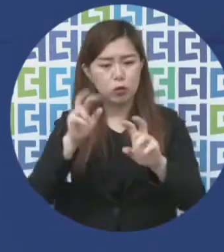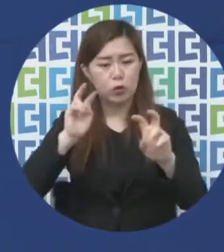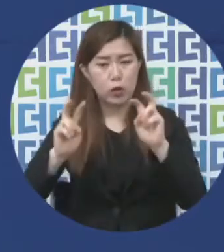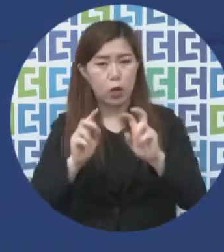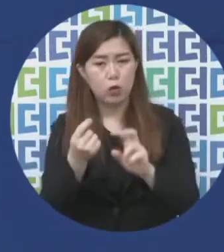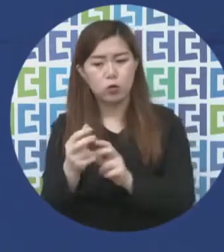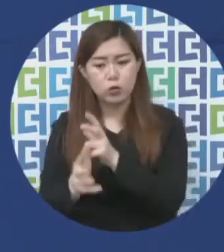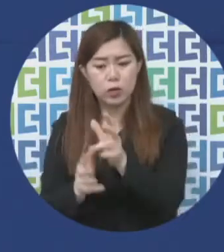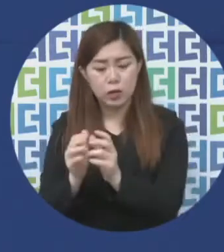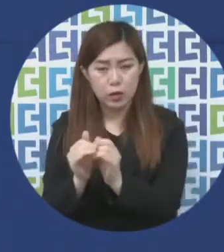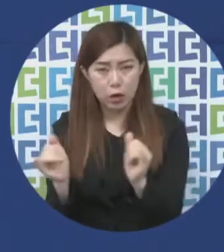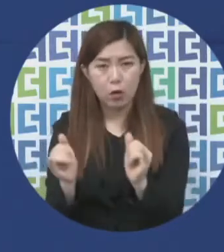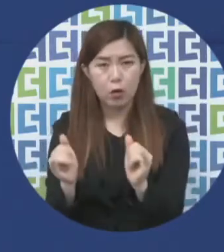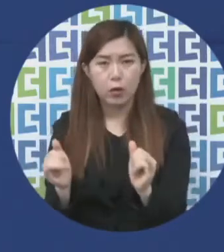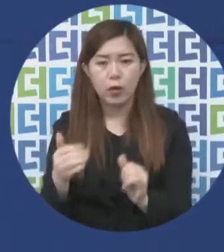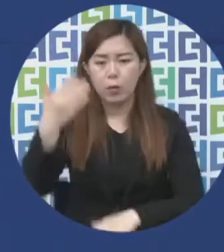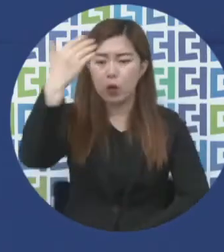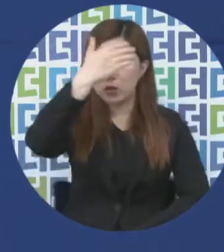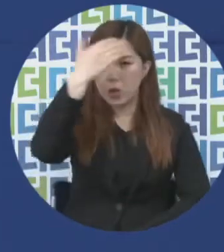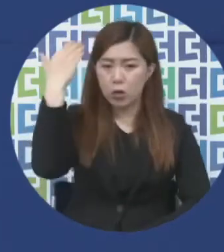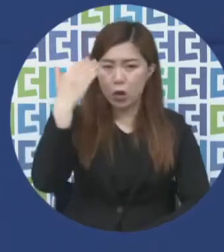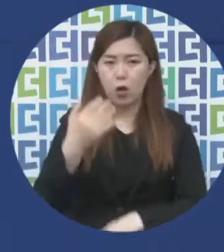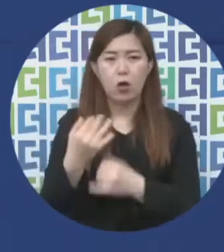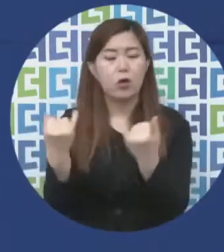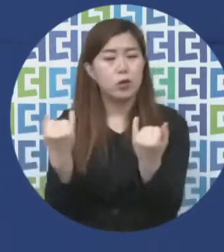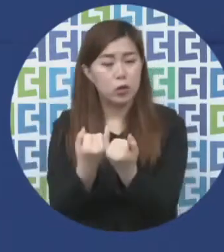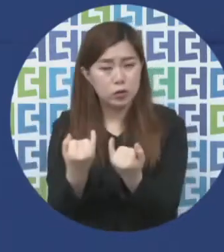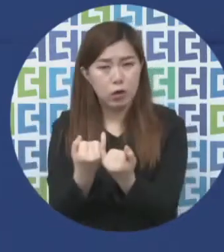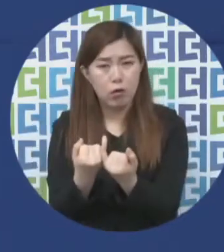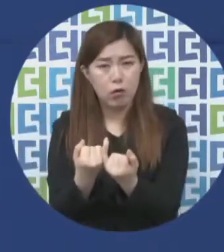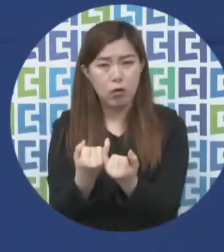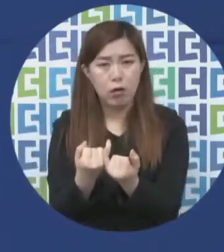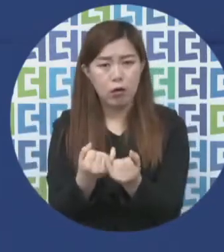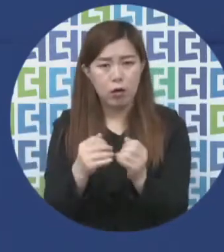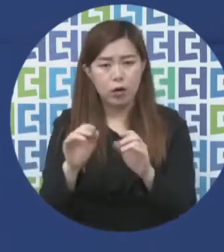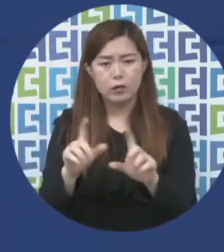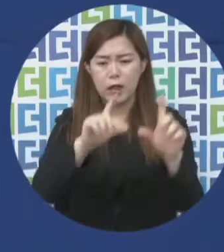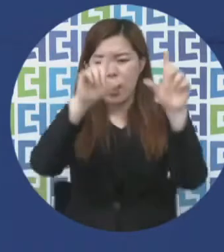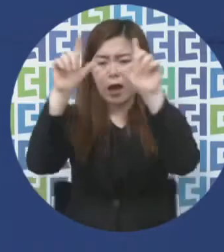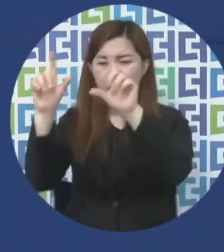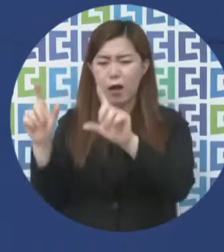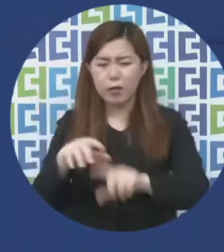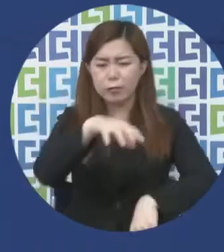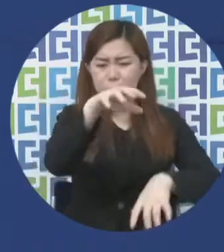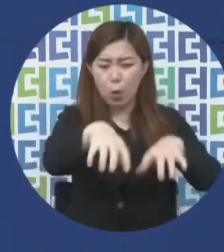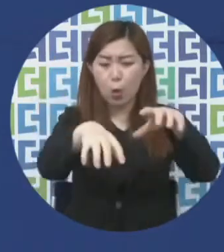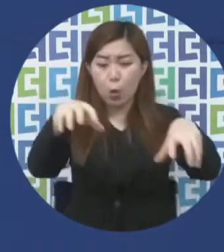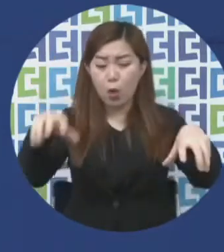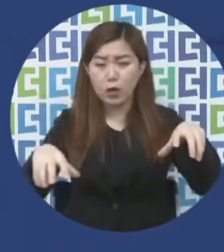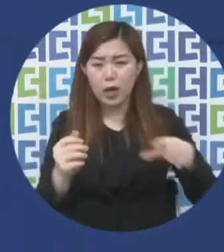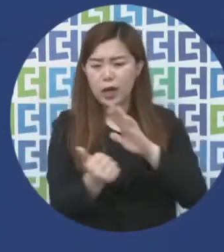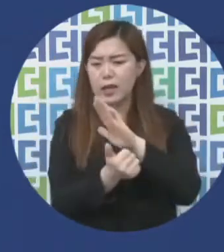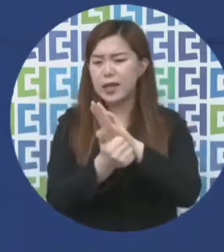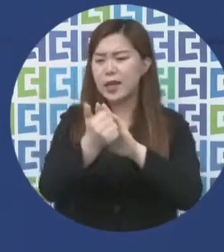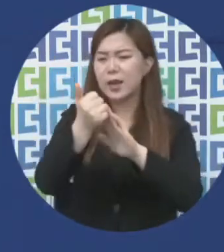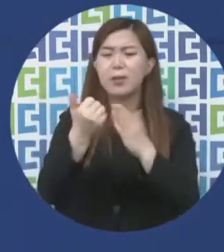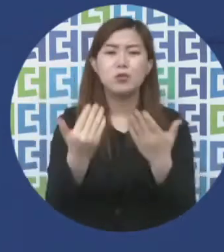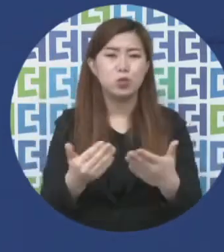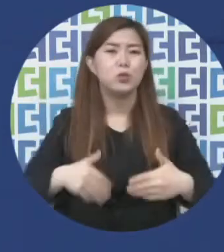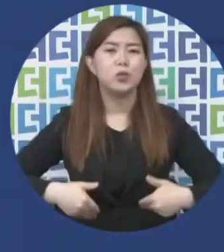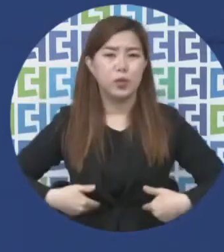자영업자, 소상공인, 청년, 여성의 삶 곳곳에 희망을 만들어내야